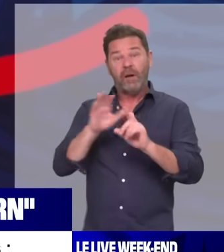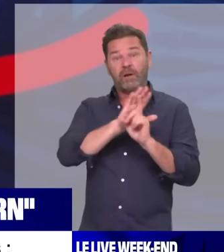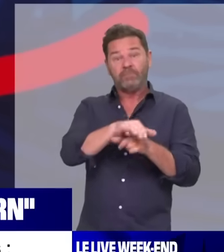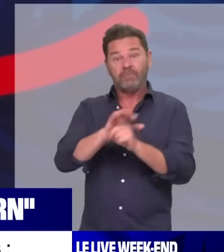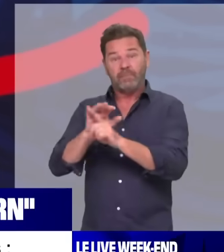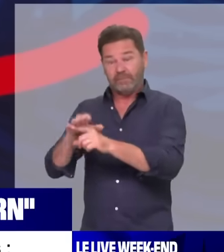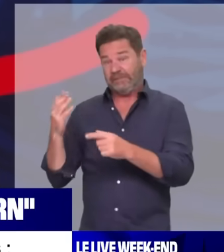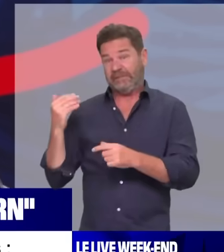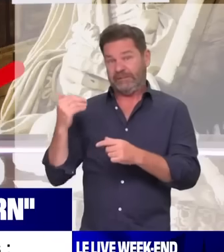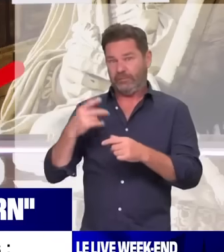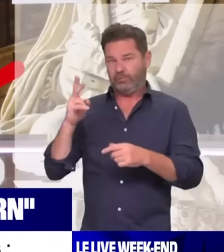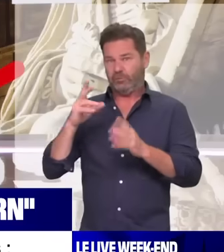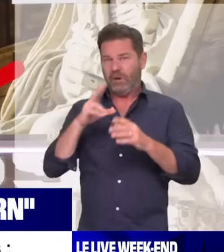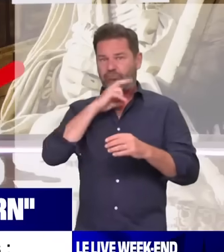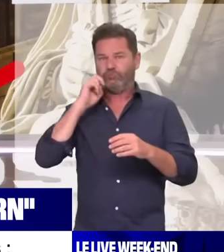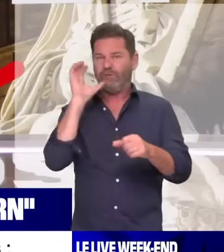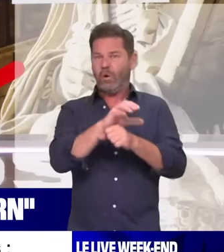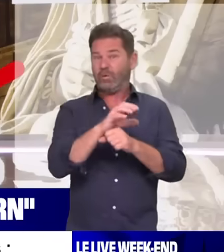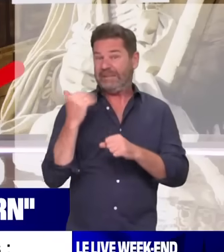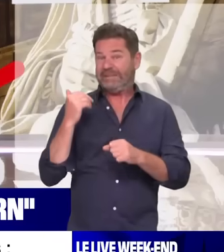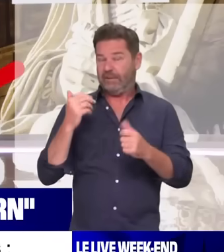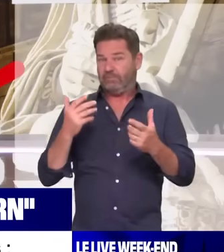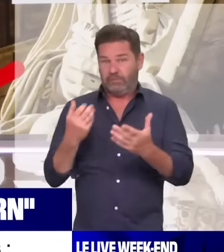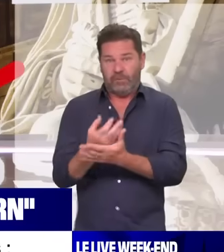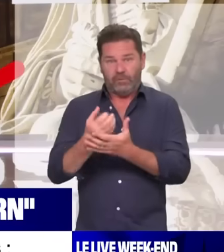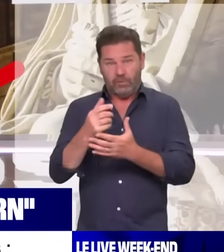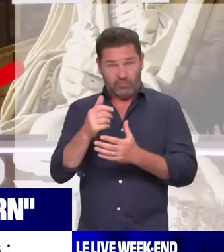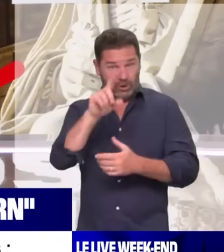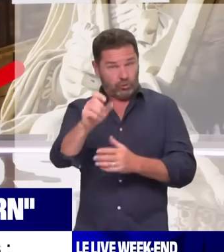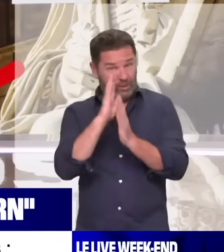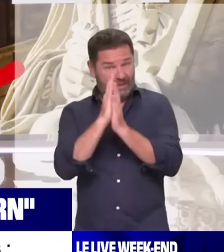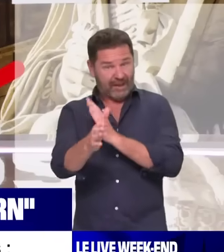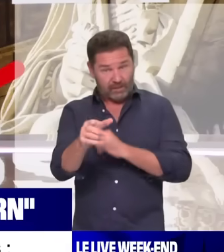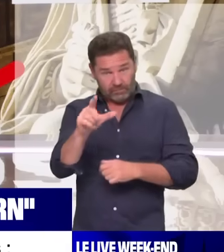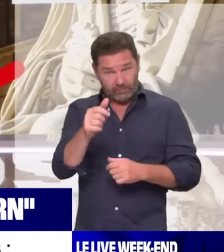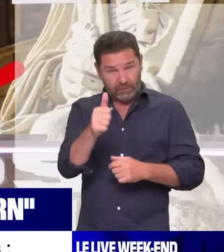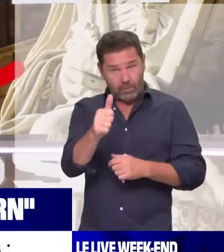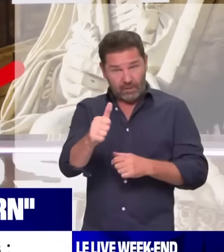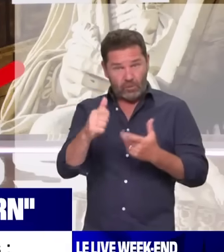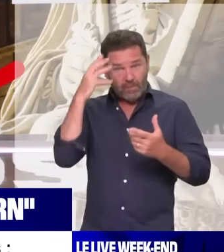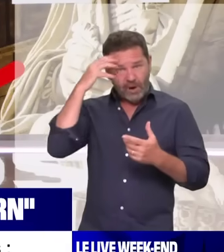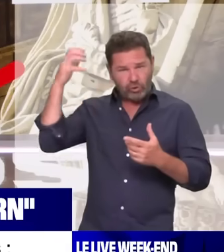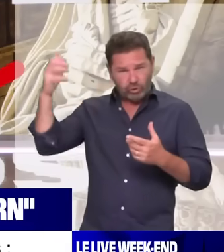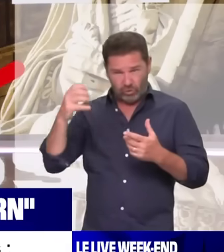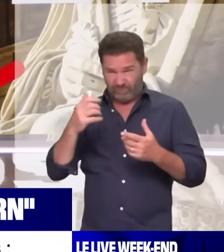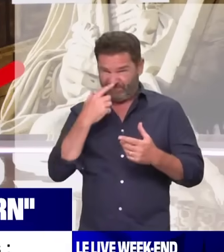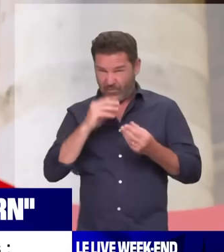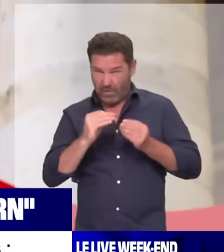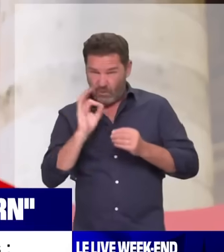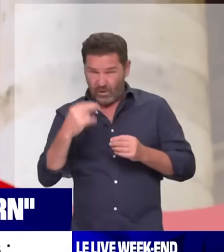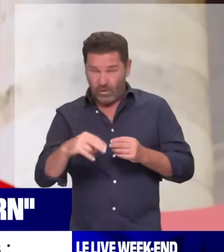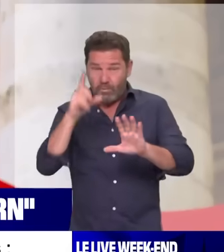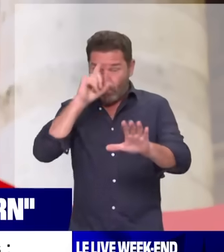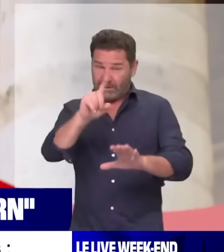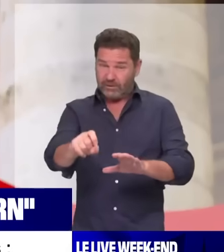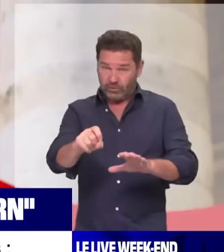l'antisémitisme et je vais vous poser la question de façon assez directe est-ce que il y a un problème pour vous Jean-Luc Mélenchon pourquoi je vous pose cette question là parce que il y a eu le